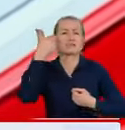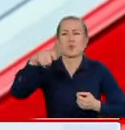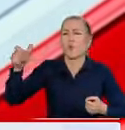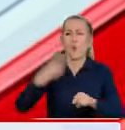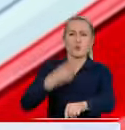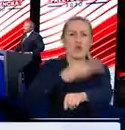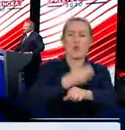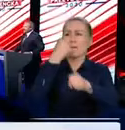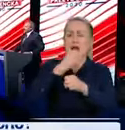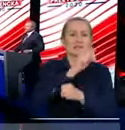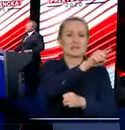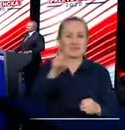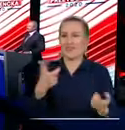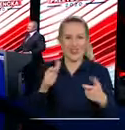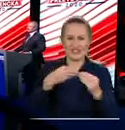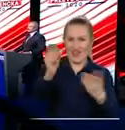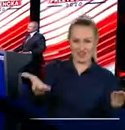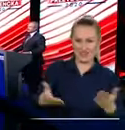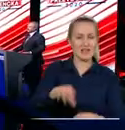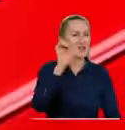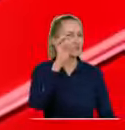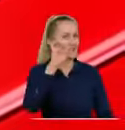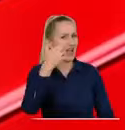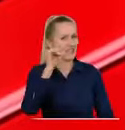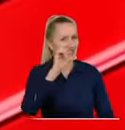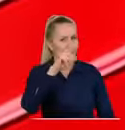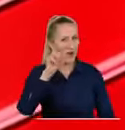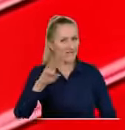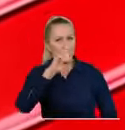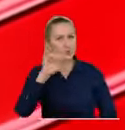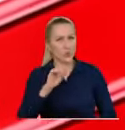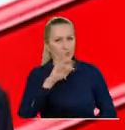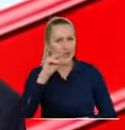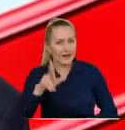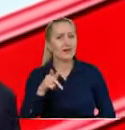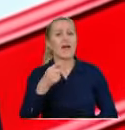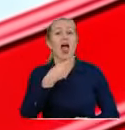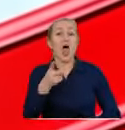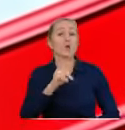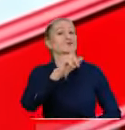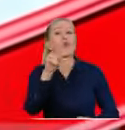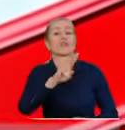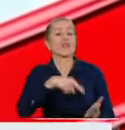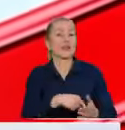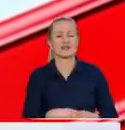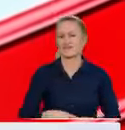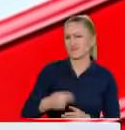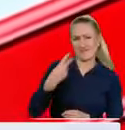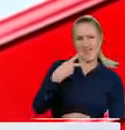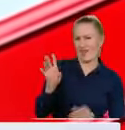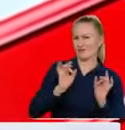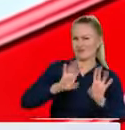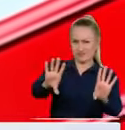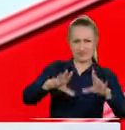urzędników i nic poza tym. Stanisław Żółtek, euro czy złoty? I kiedy? No, oczywiście, że precz z tym euro,